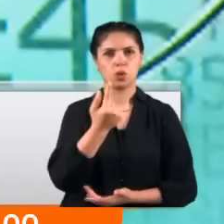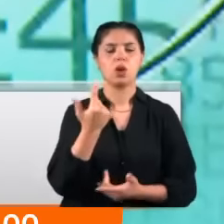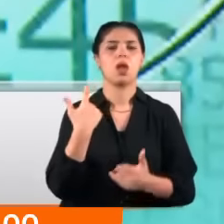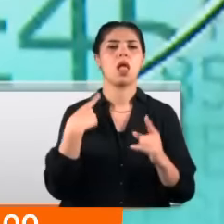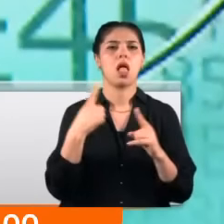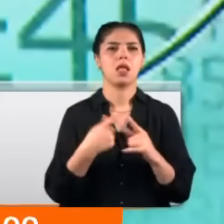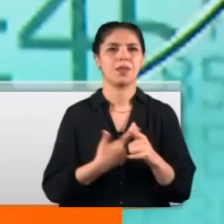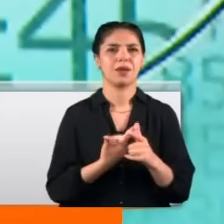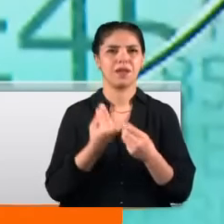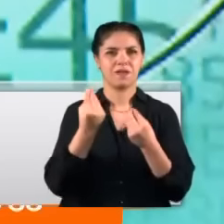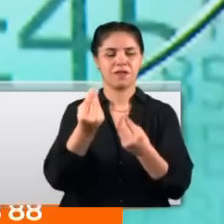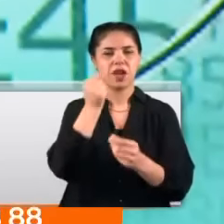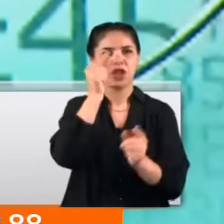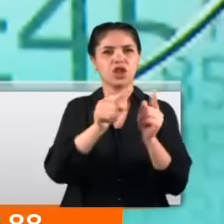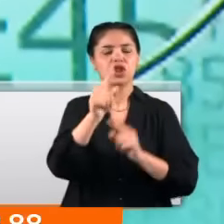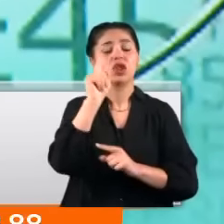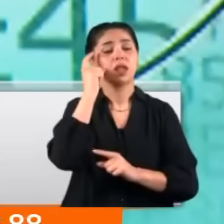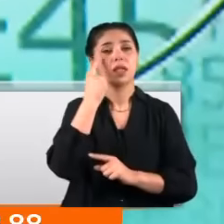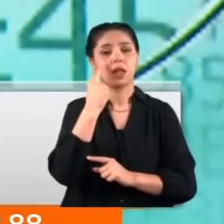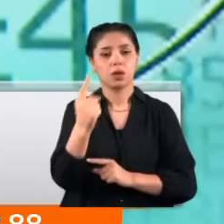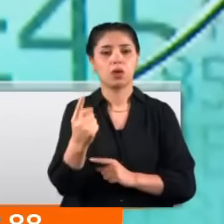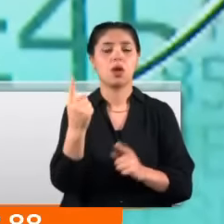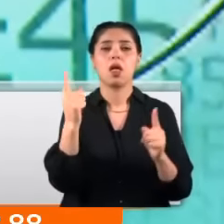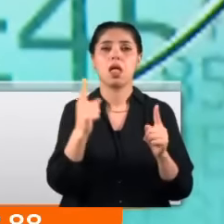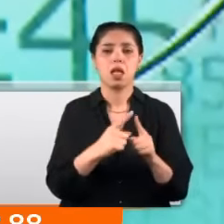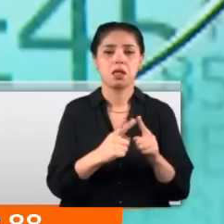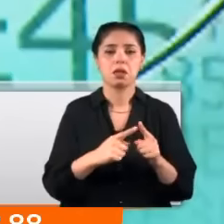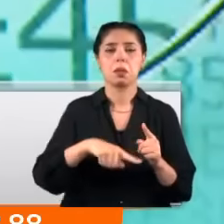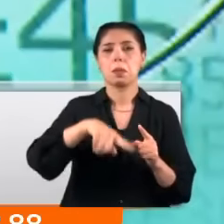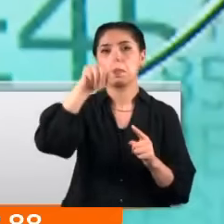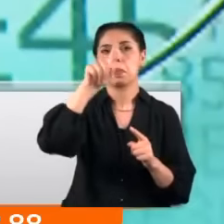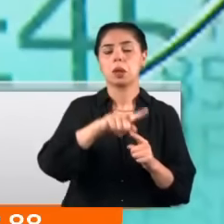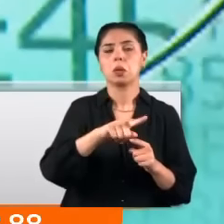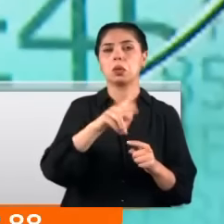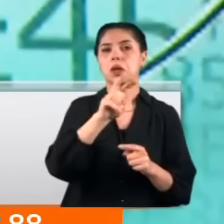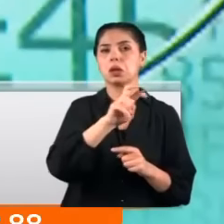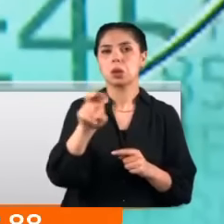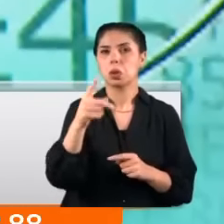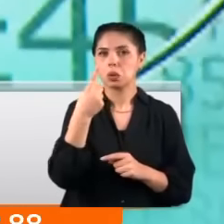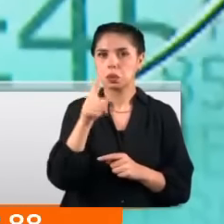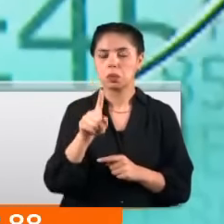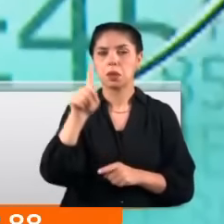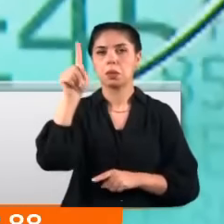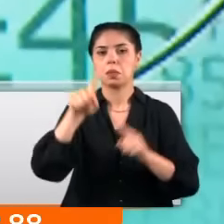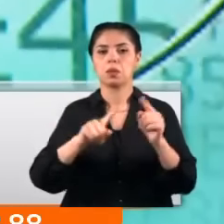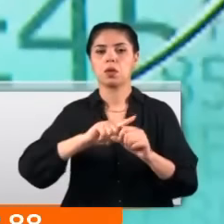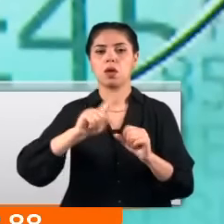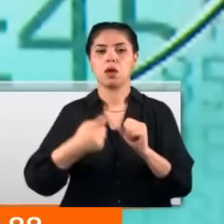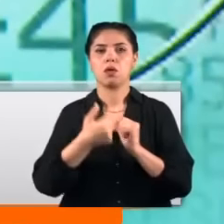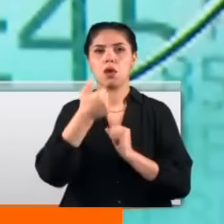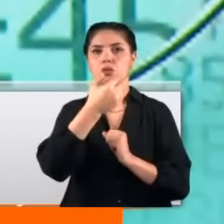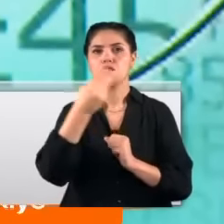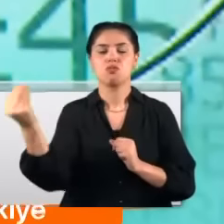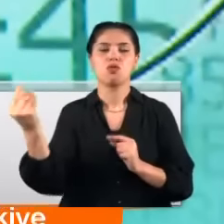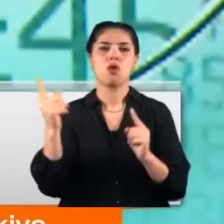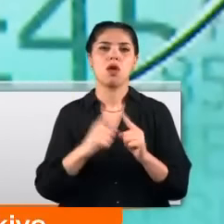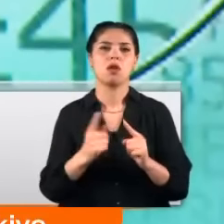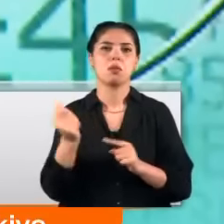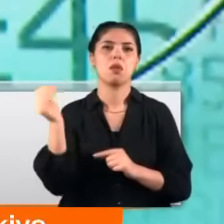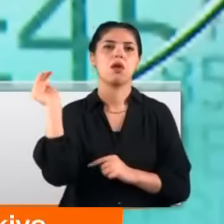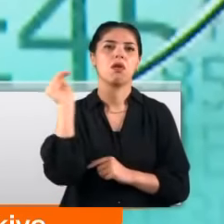kiraya verenlerin iddiaya göre hesabına kiminin günde 800 bin lira, kiminin ise haftalık 6 milyon lira hesabına